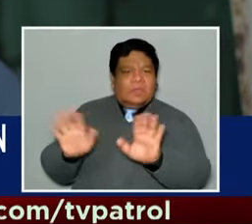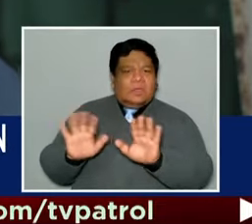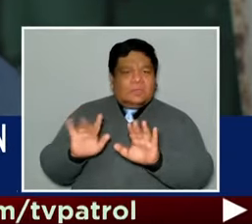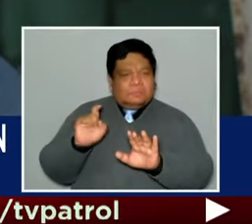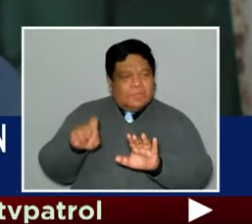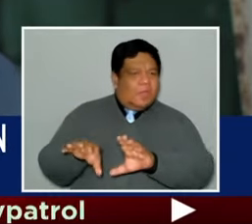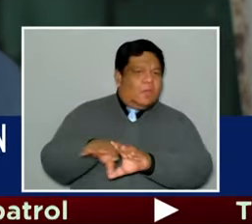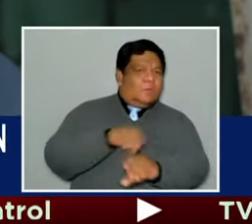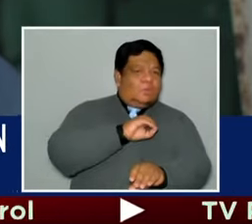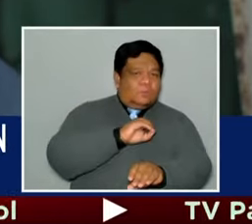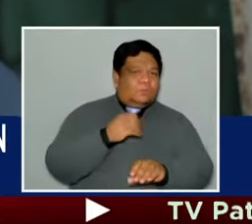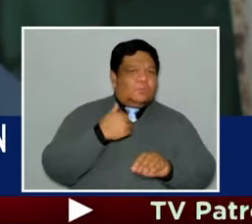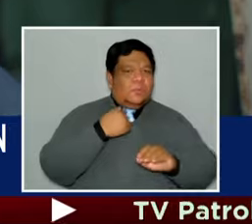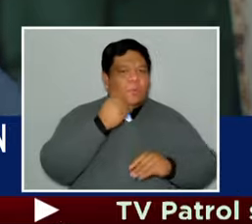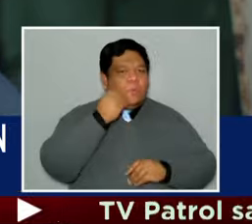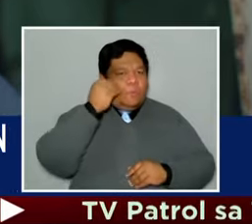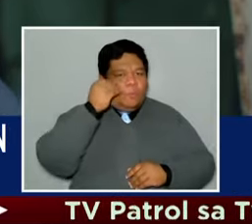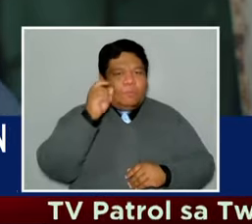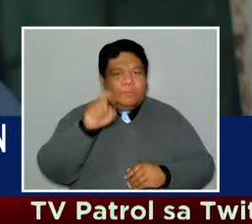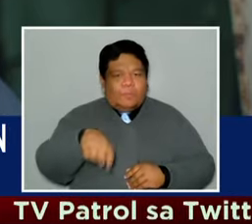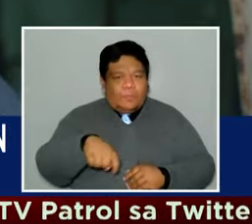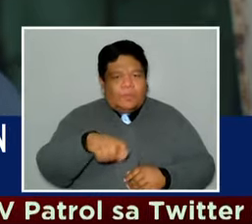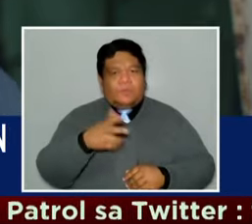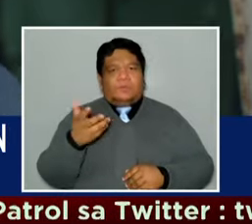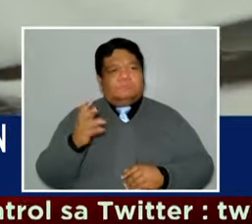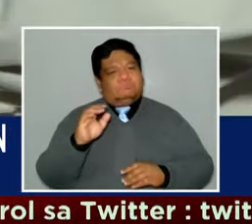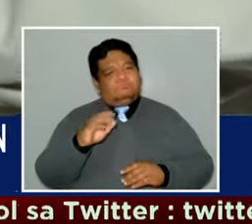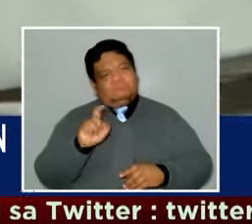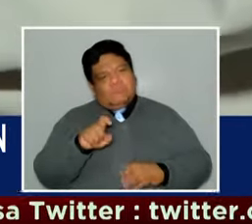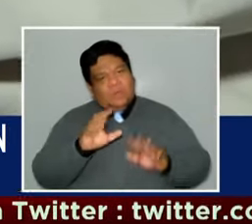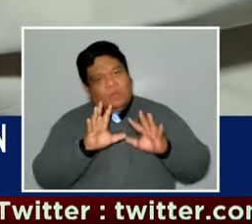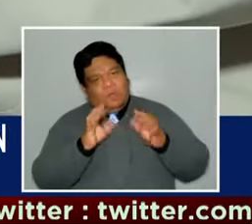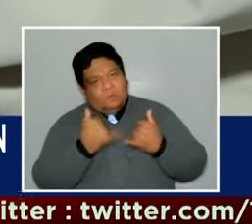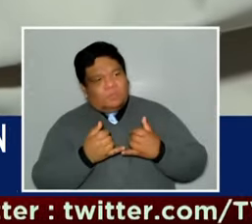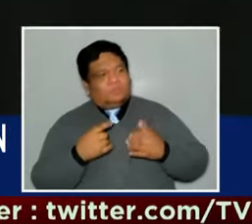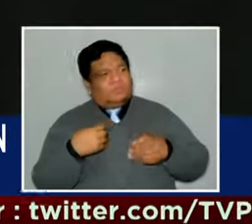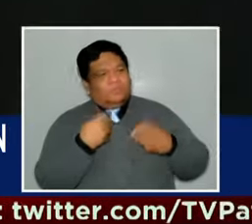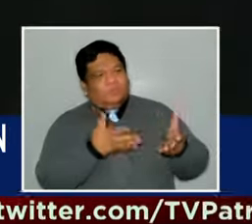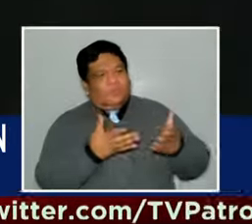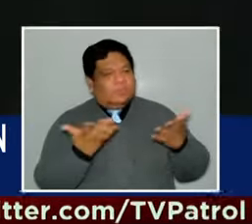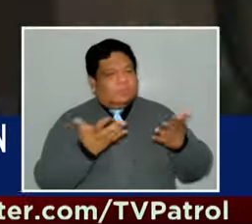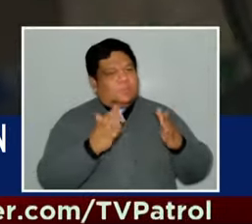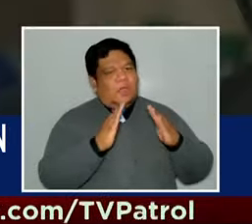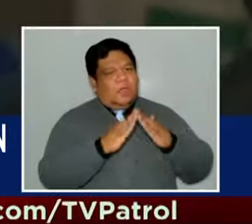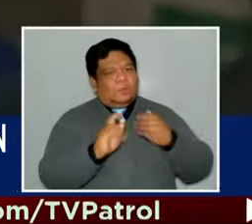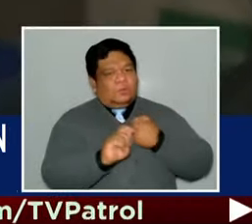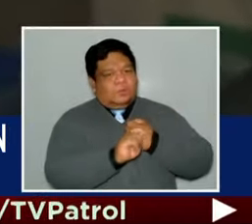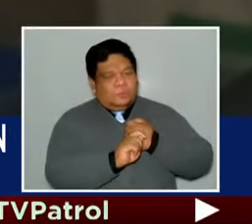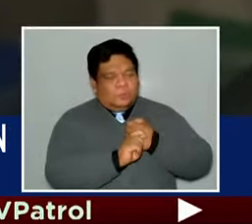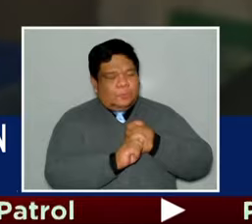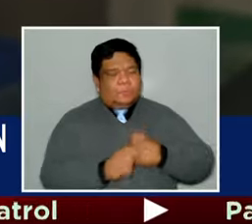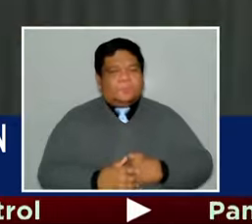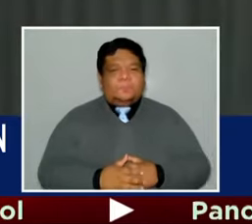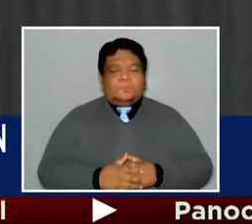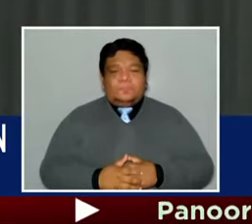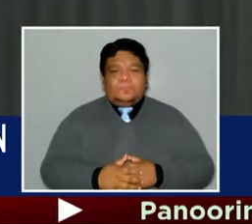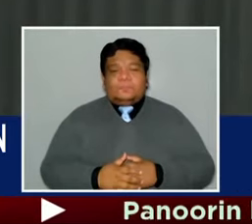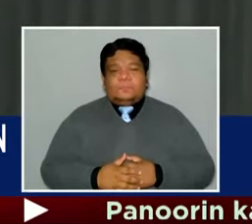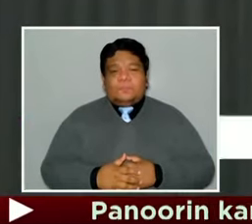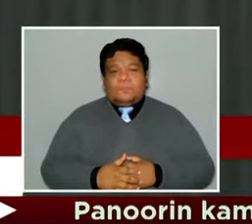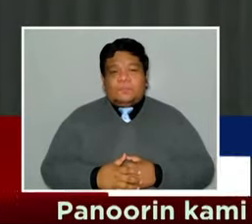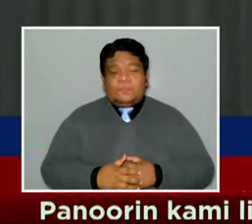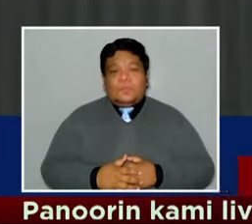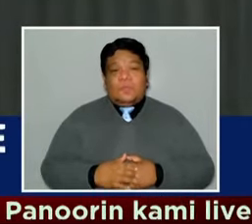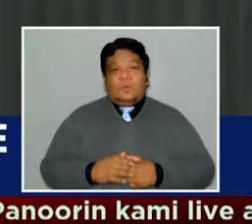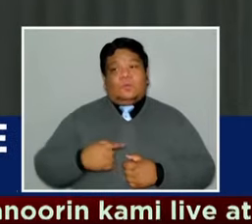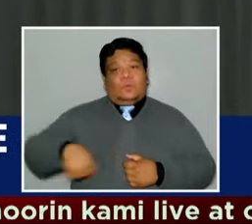o kaya man provide ng kontraktor. Pinulong kamakailan ng pamunuan ng subdivision ng mga homeowner pero